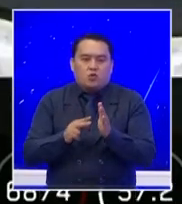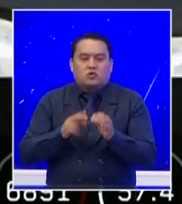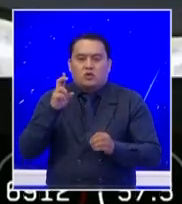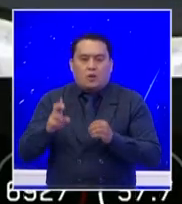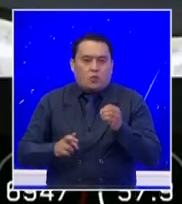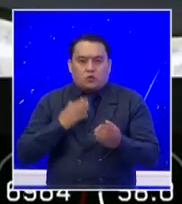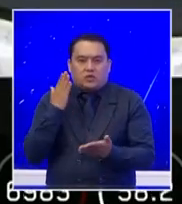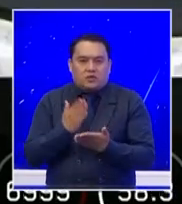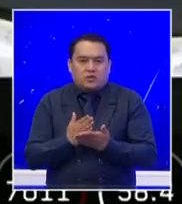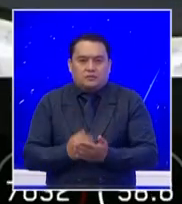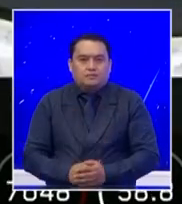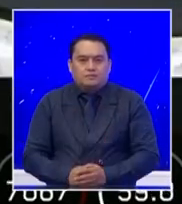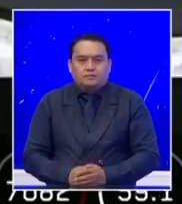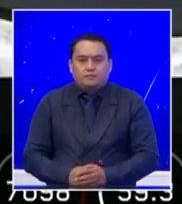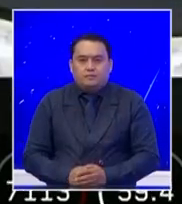спутников.